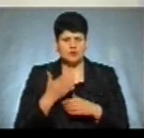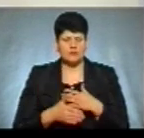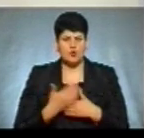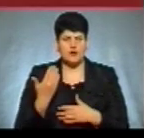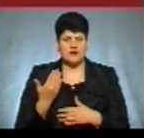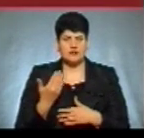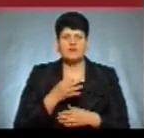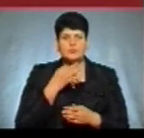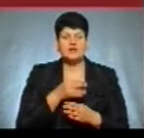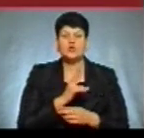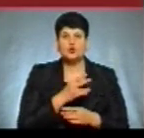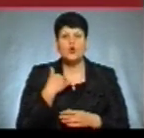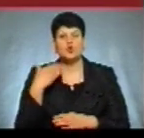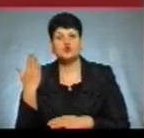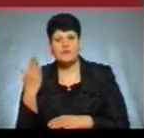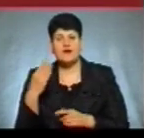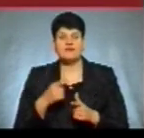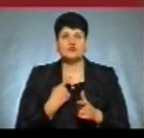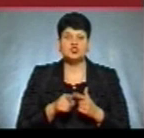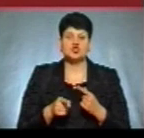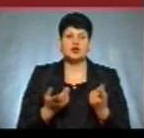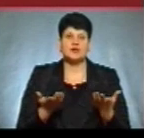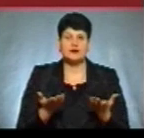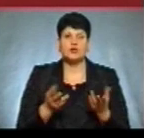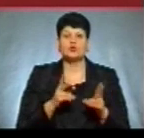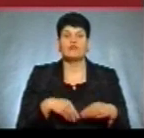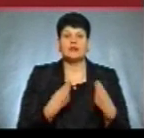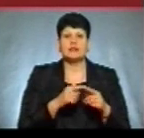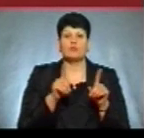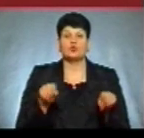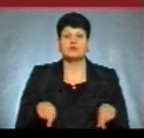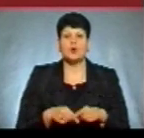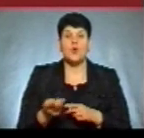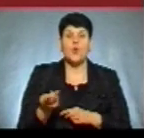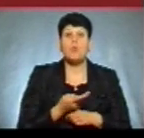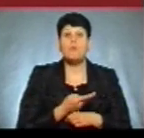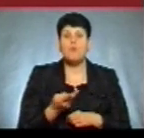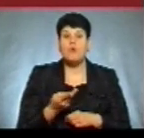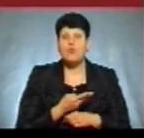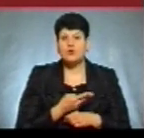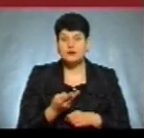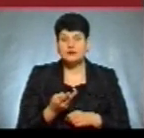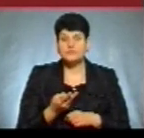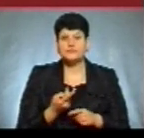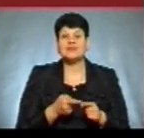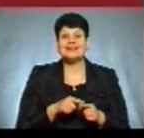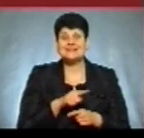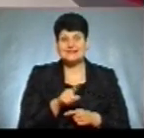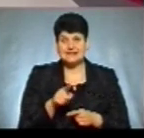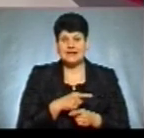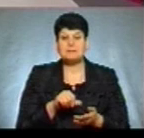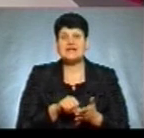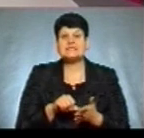Відповідає той, хто проголосував за іншого, чи член виборчої дільниці, який видав бюлетень? Обоє цих представників,